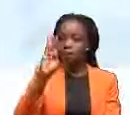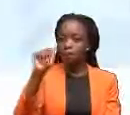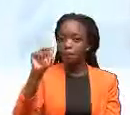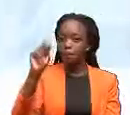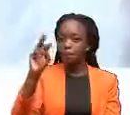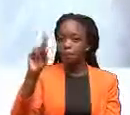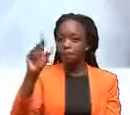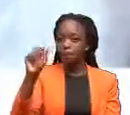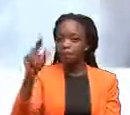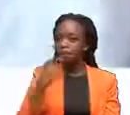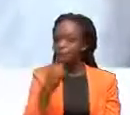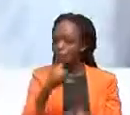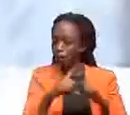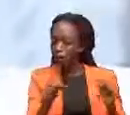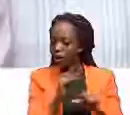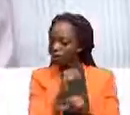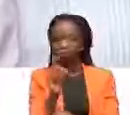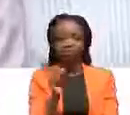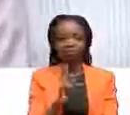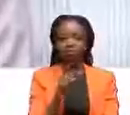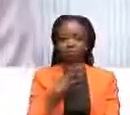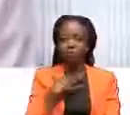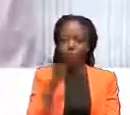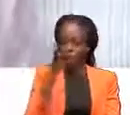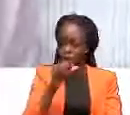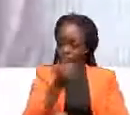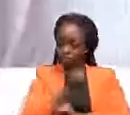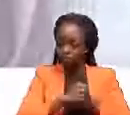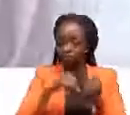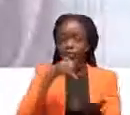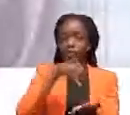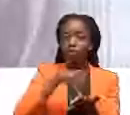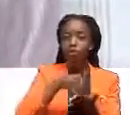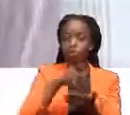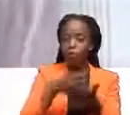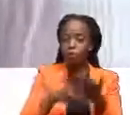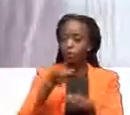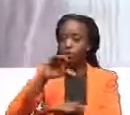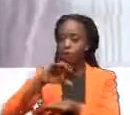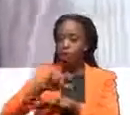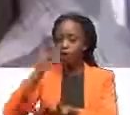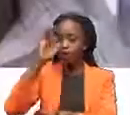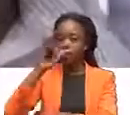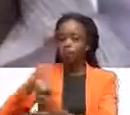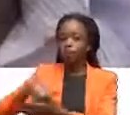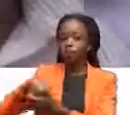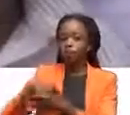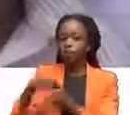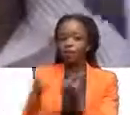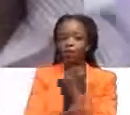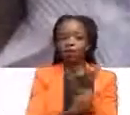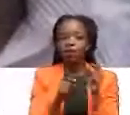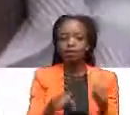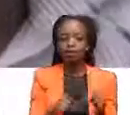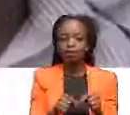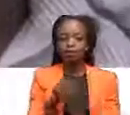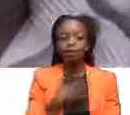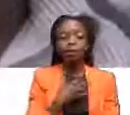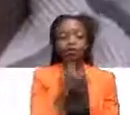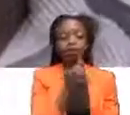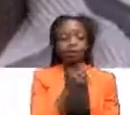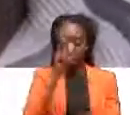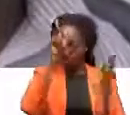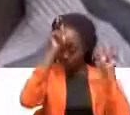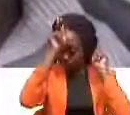umepinga vikali semi hizo, akitaka Mwendwa kuwajibishwa kwa masaibu yanayokumba soka nchini kwa sasa. Nataka kuelezea kwamba